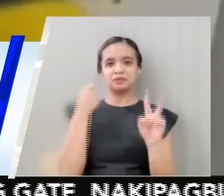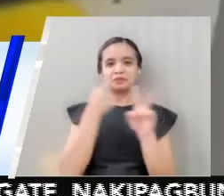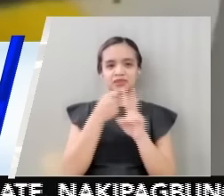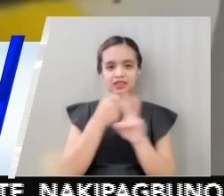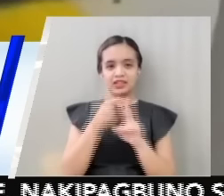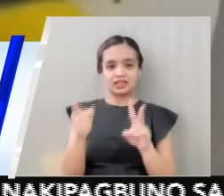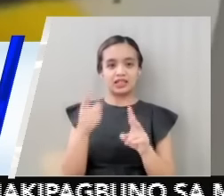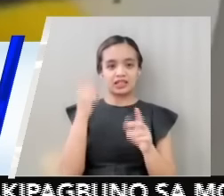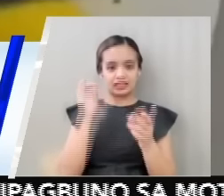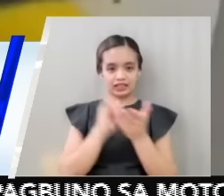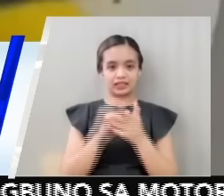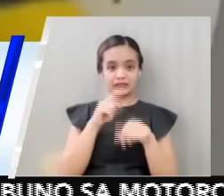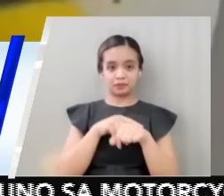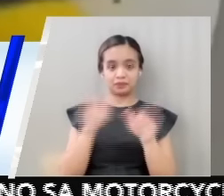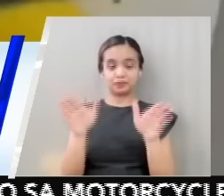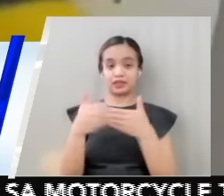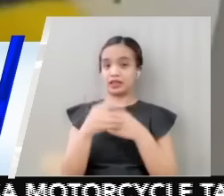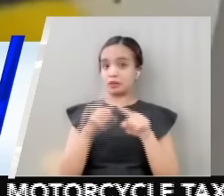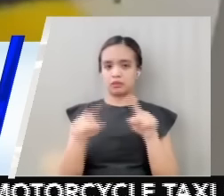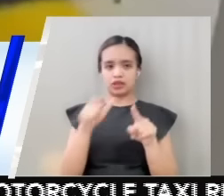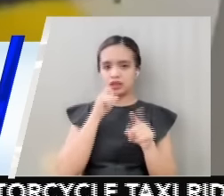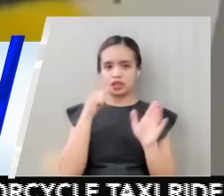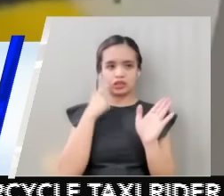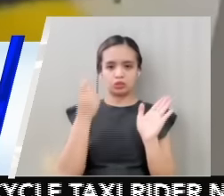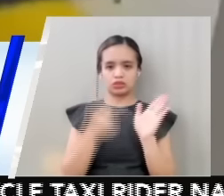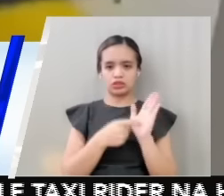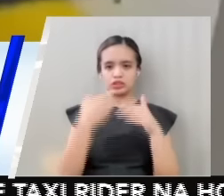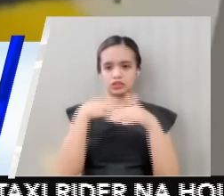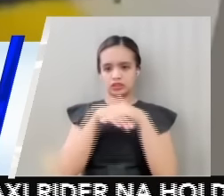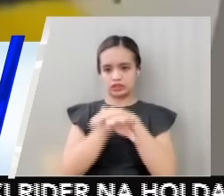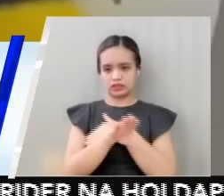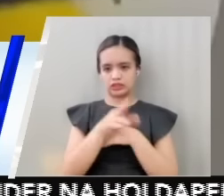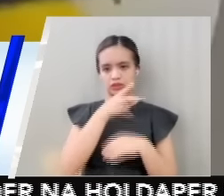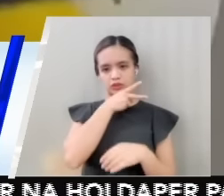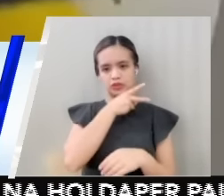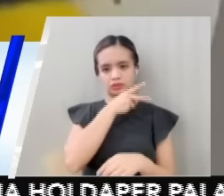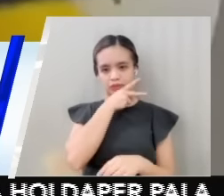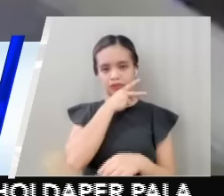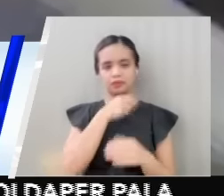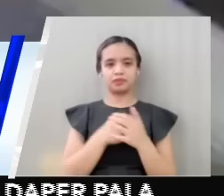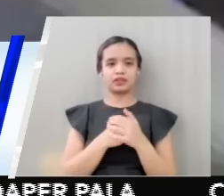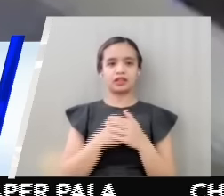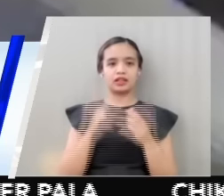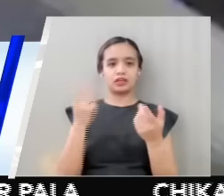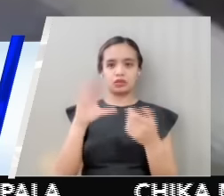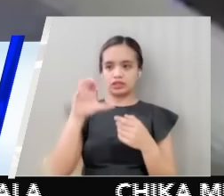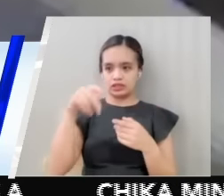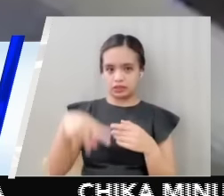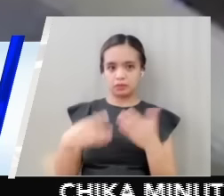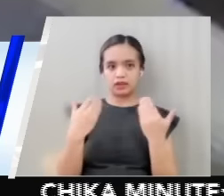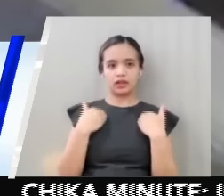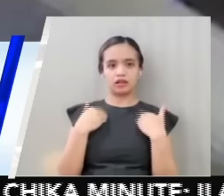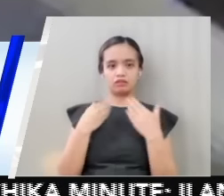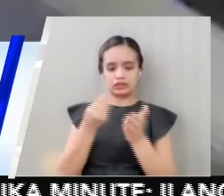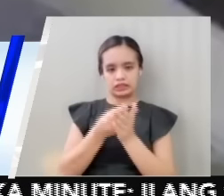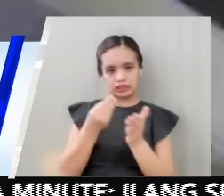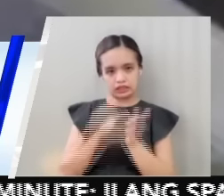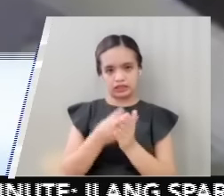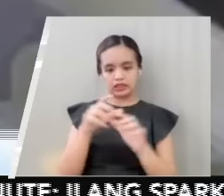iyon, pero hindi napansin ang pagpasok ng suspect. Natangayan sila ng cellphone, pitakang may lamang cash, ATM cards at